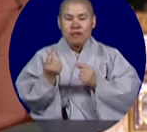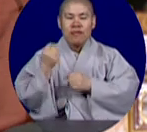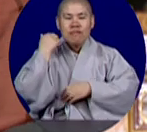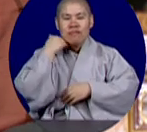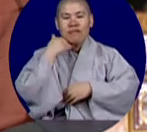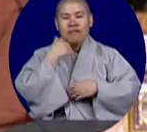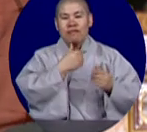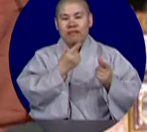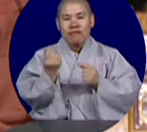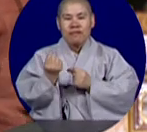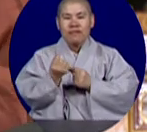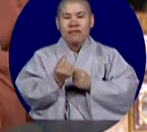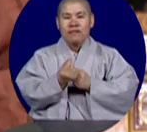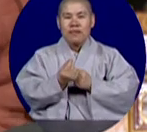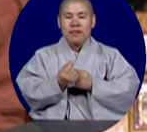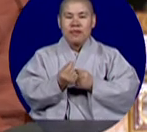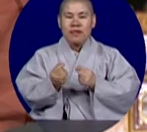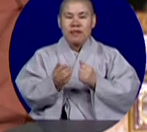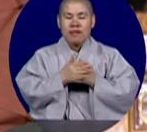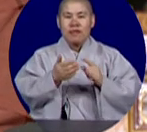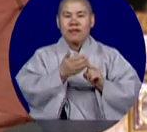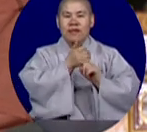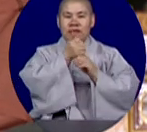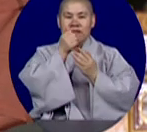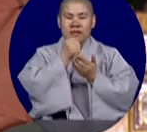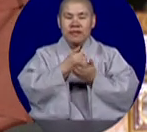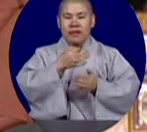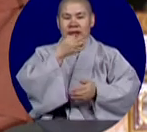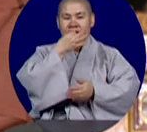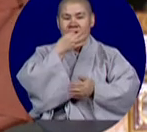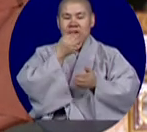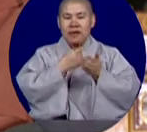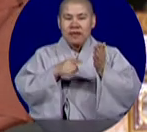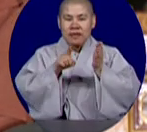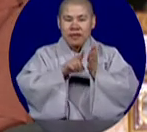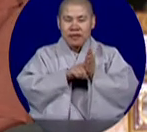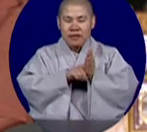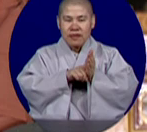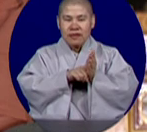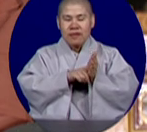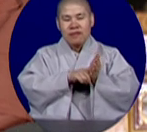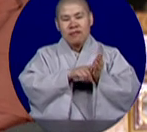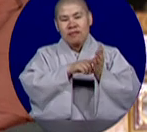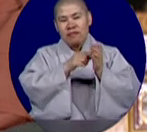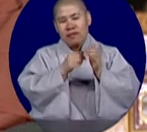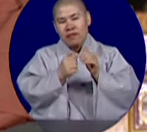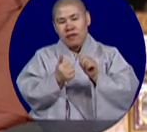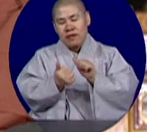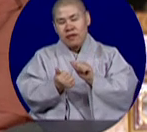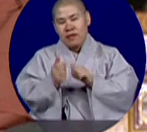누구고. 근데 부처님은 탐욕을 위해서 돌아가셨을까?